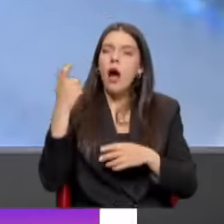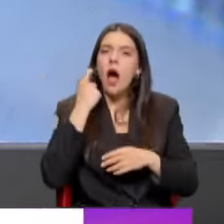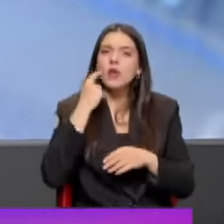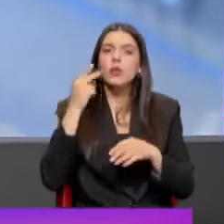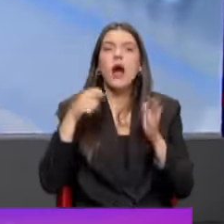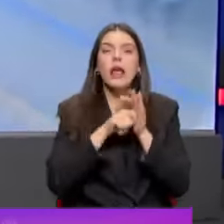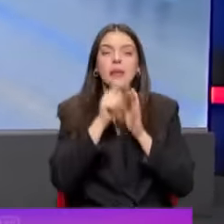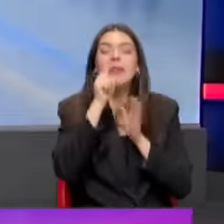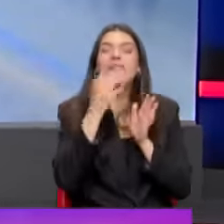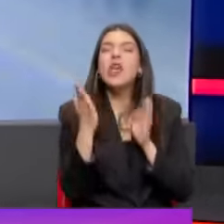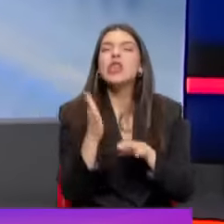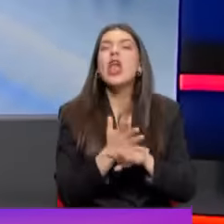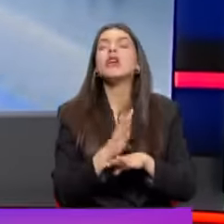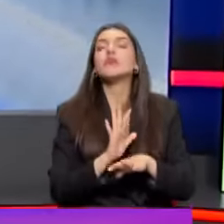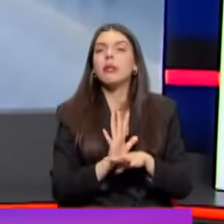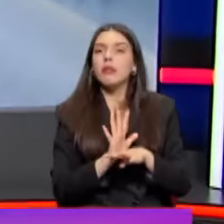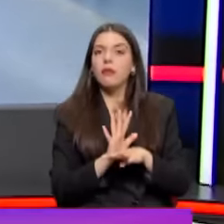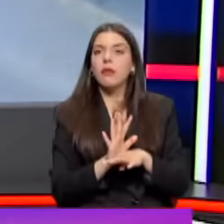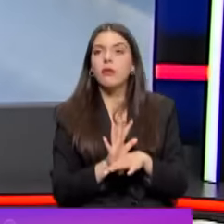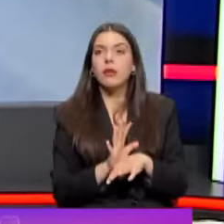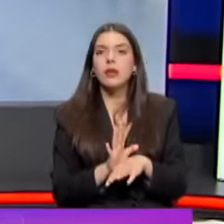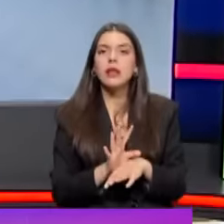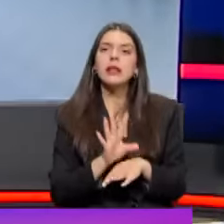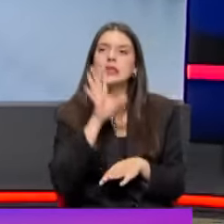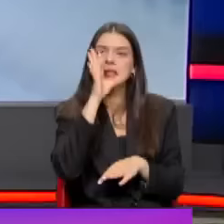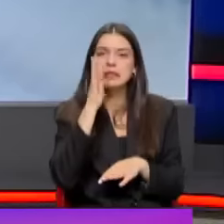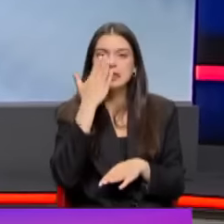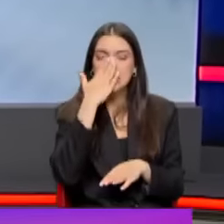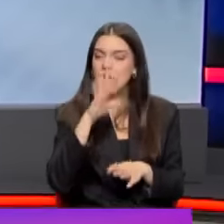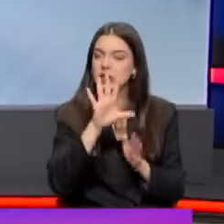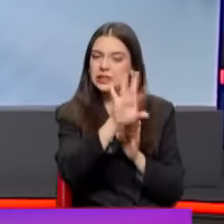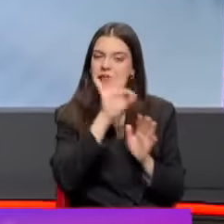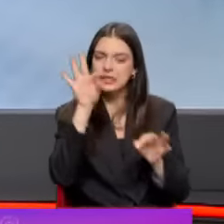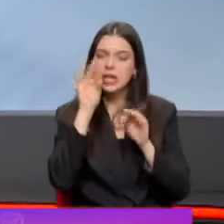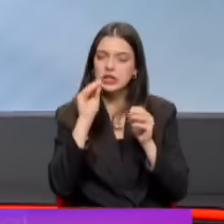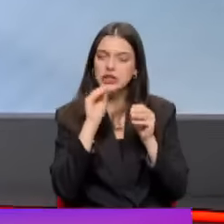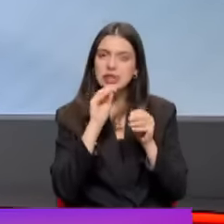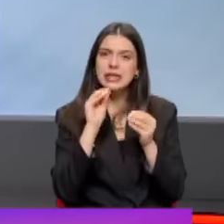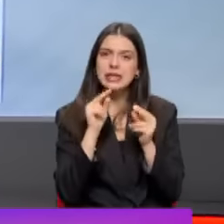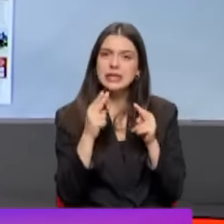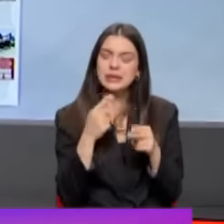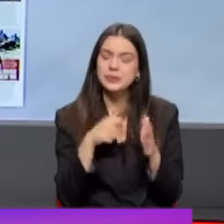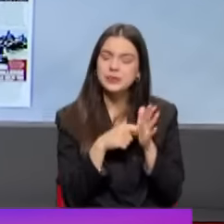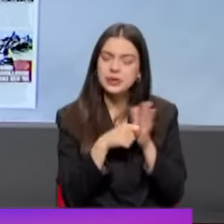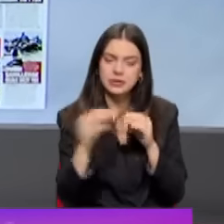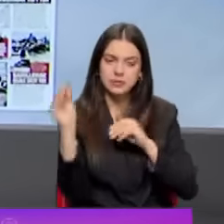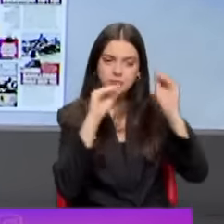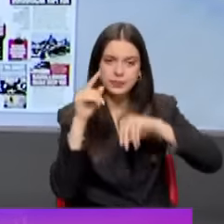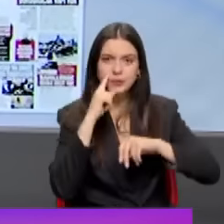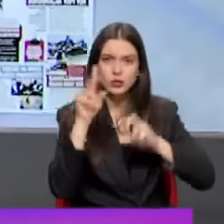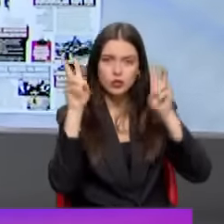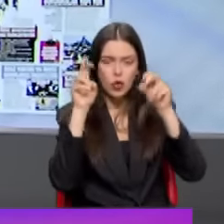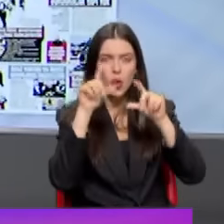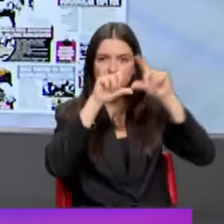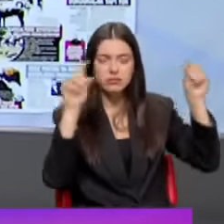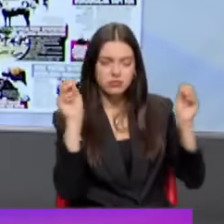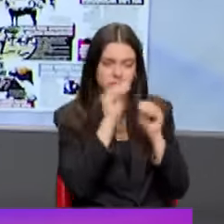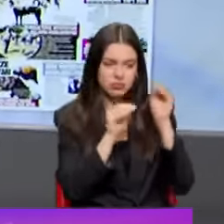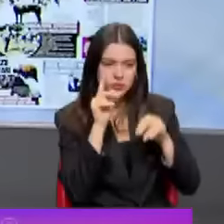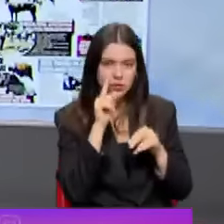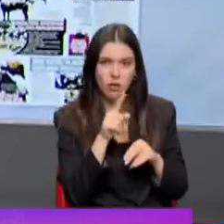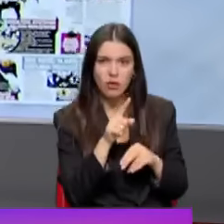anılmadığı özellikle seçilen isimlere bakıldığında seçilen konu başlıklarına bakıldığında son derece